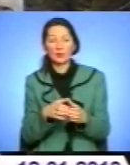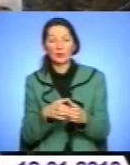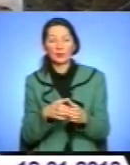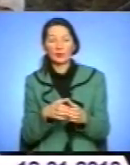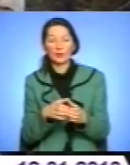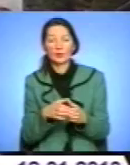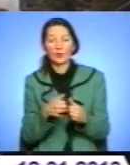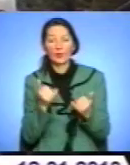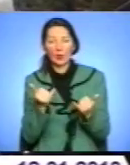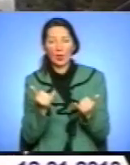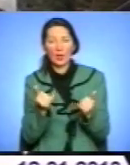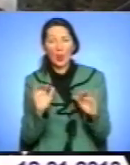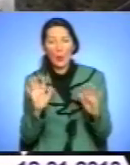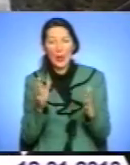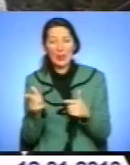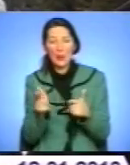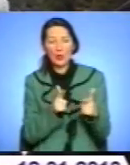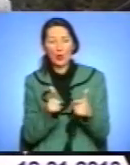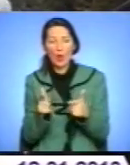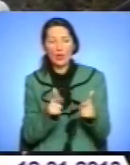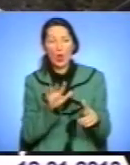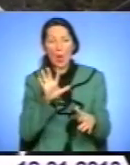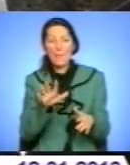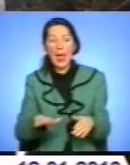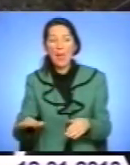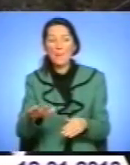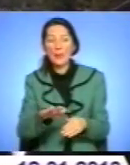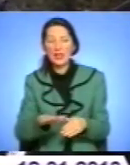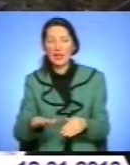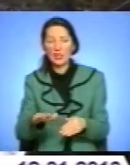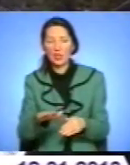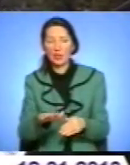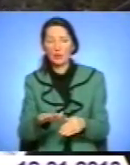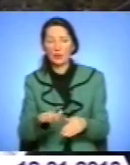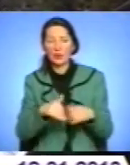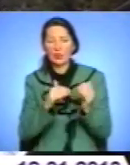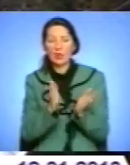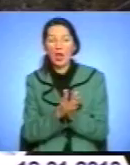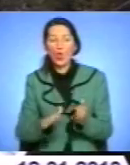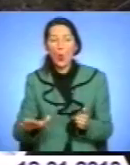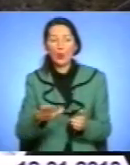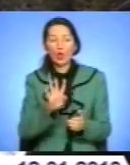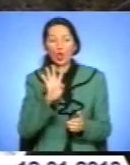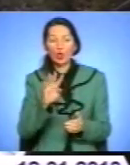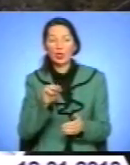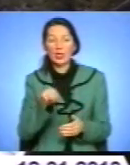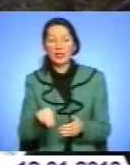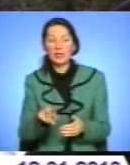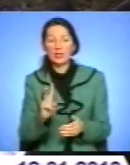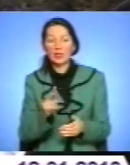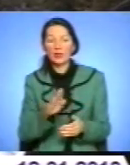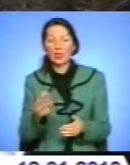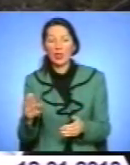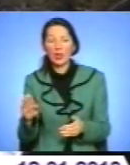змагань. На даний момент підготовлено 5 майданчиків загальною площею 4000 квадратних метрів, що